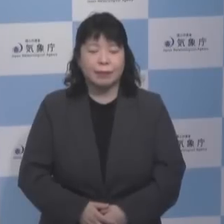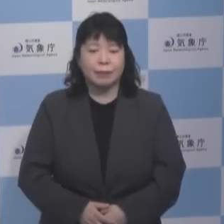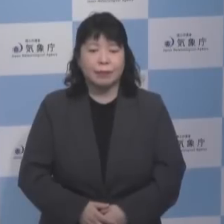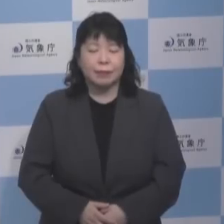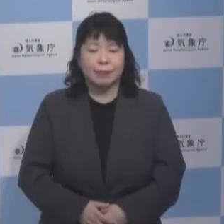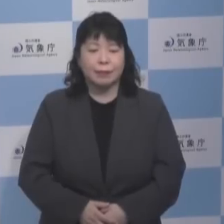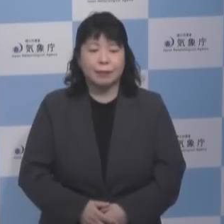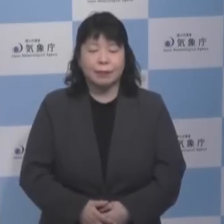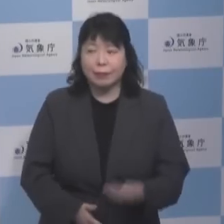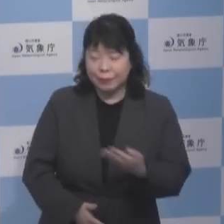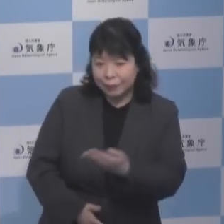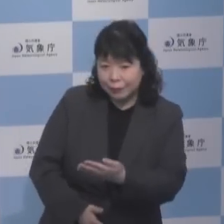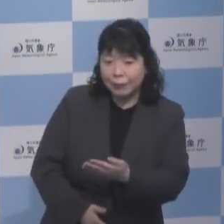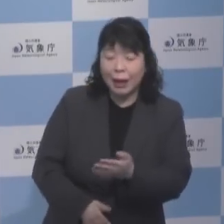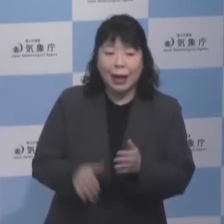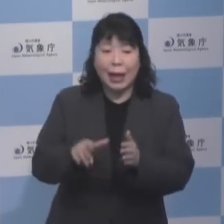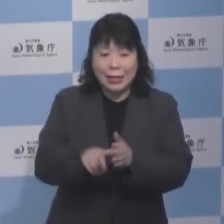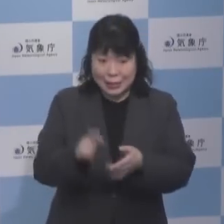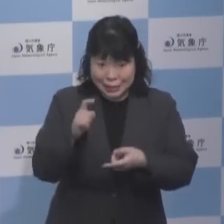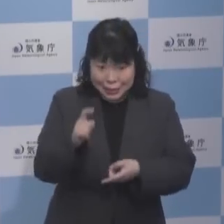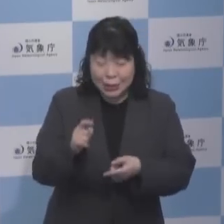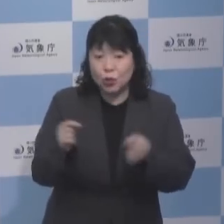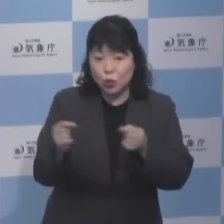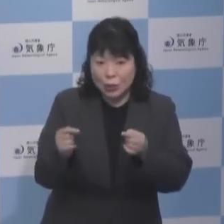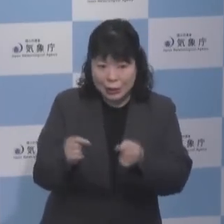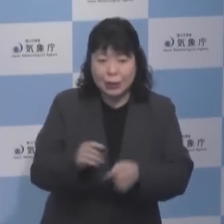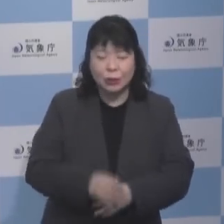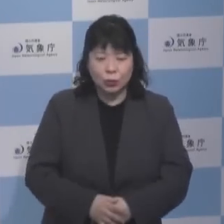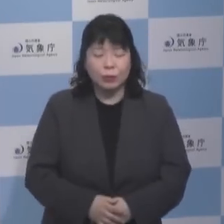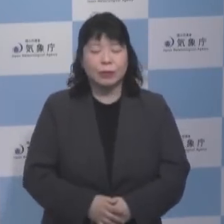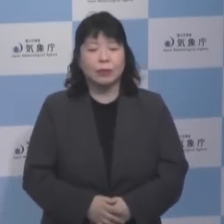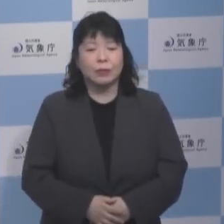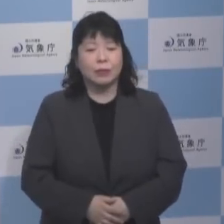実志松田と申します。震央の位置が、